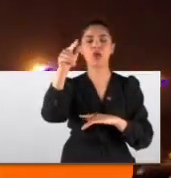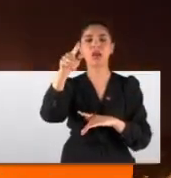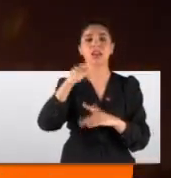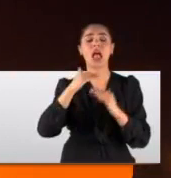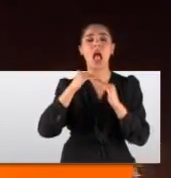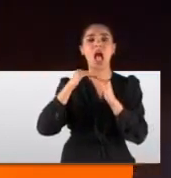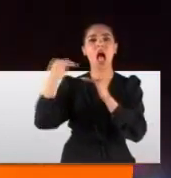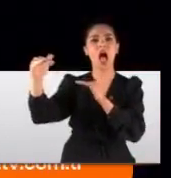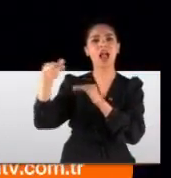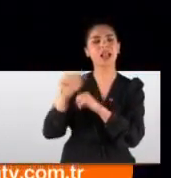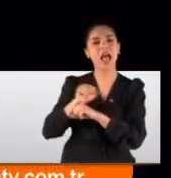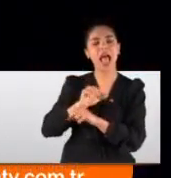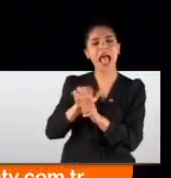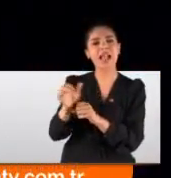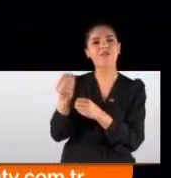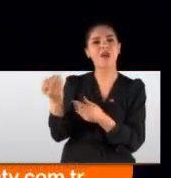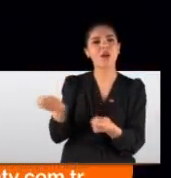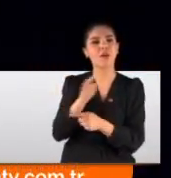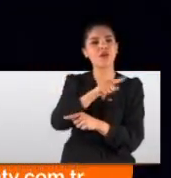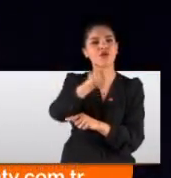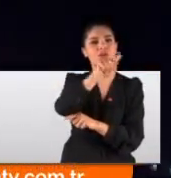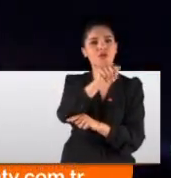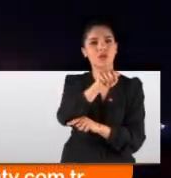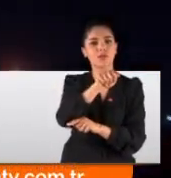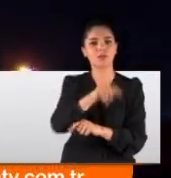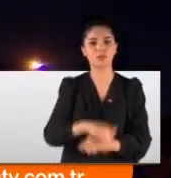halkı sindirmeye çalıştı.